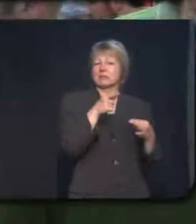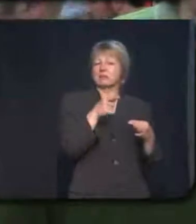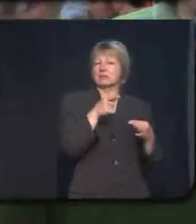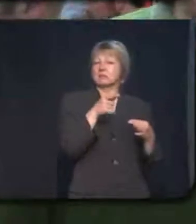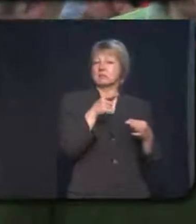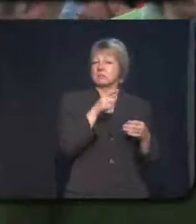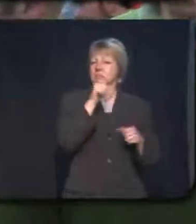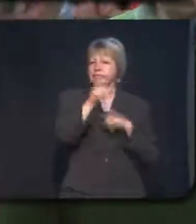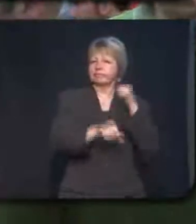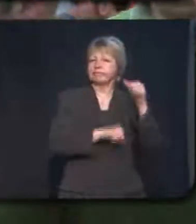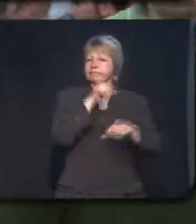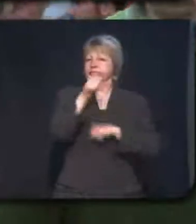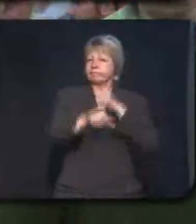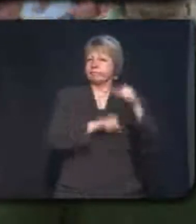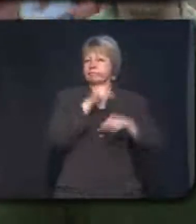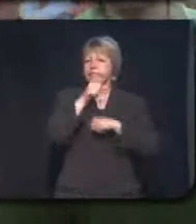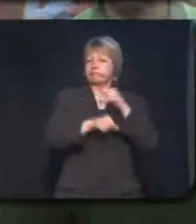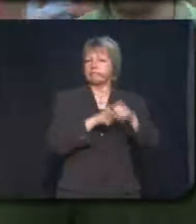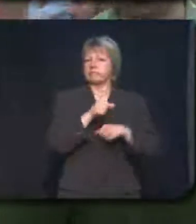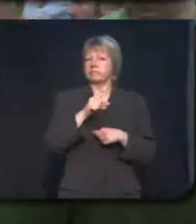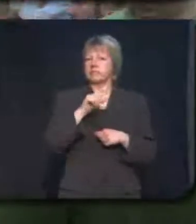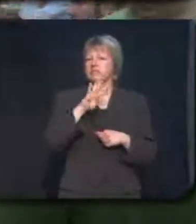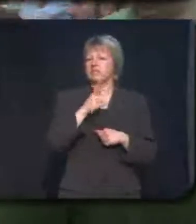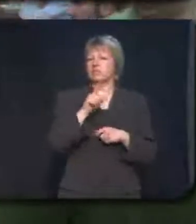Futteral 24/7 arbeitet